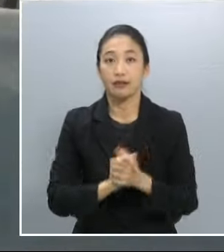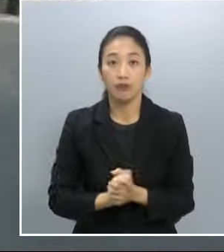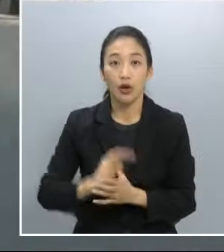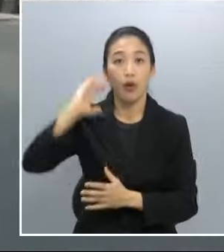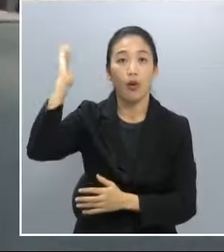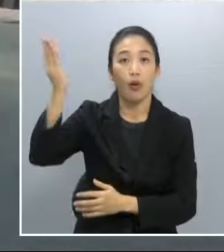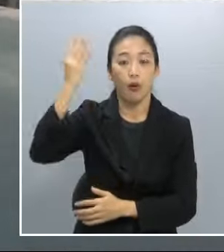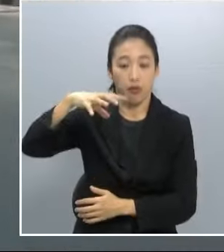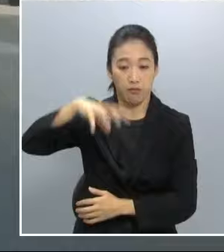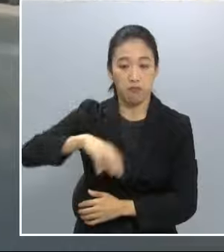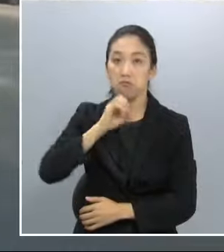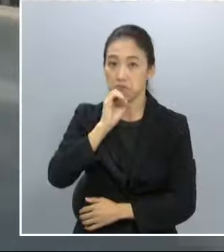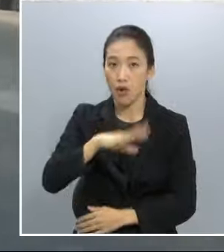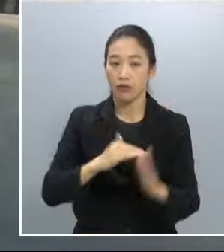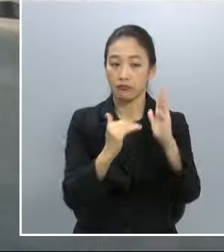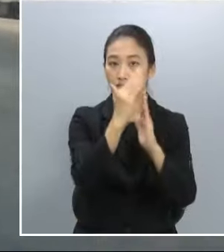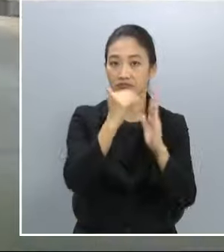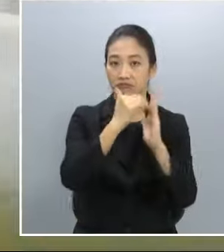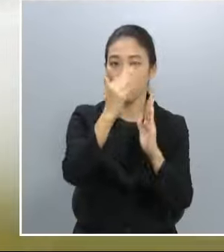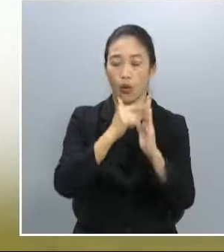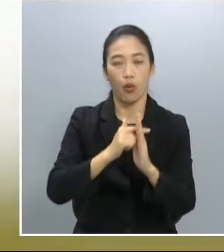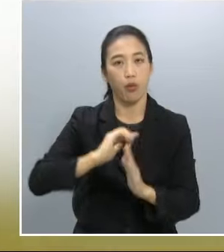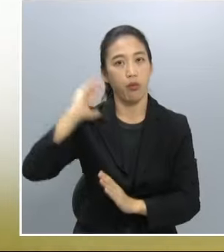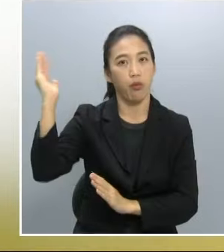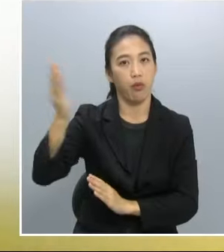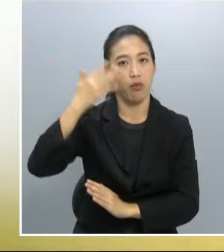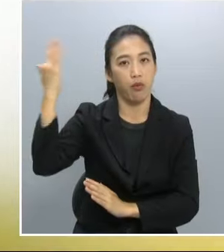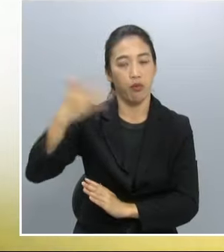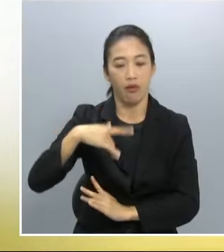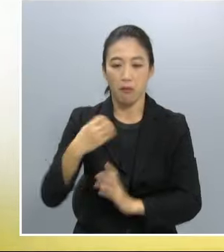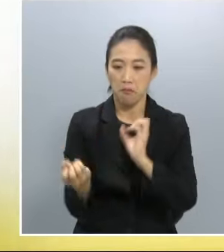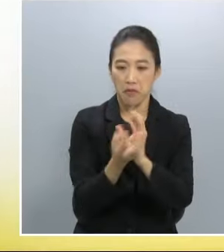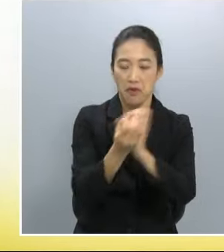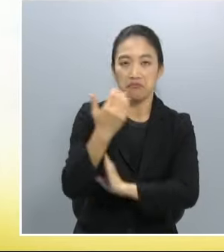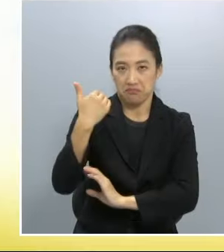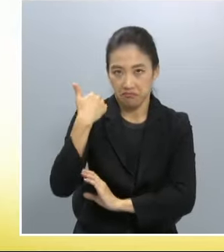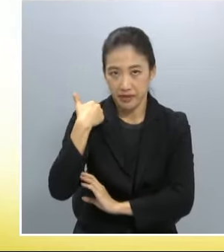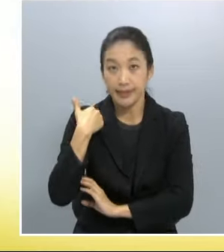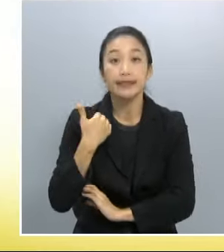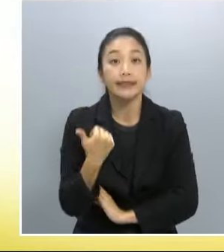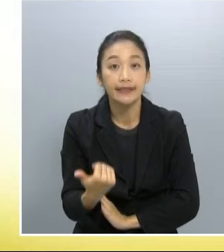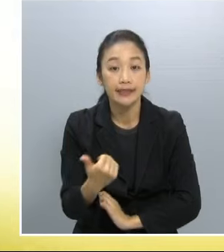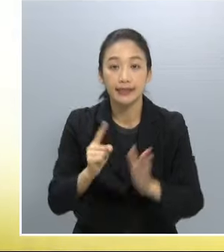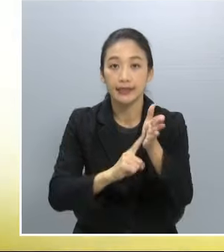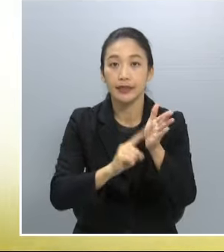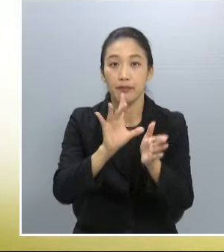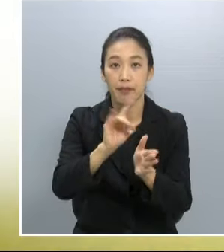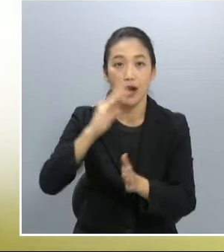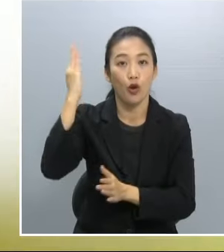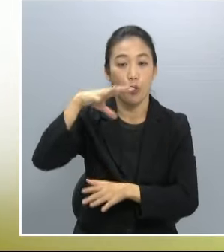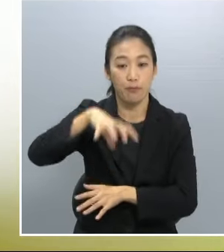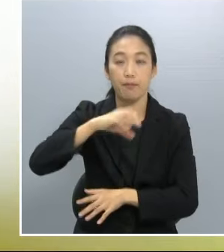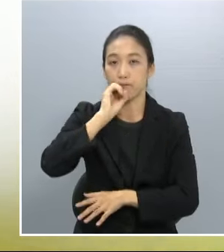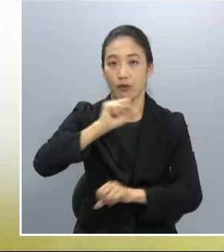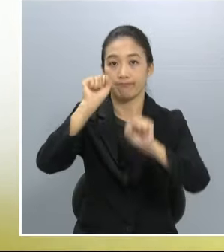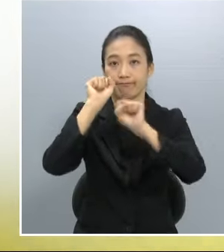ร้อนประเทศไทยตอนบนฉบับที่ 8มวลอากาศเย็นปกคลุมด้านตะวันออกของภาคตะวันออกเฉียงเหนือและทะเลจีนใต้ค่ะประกอบกับมี